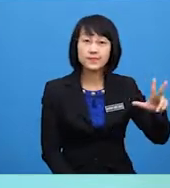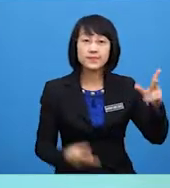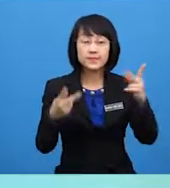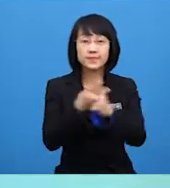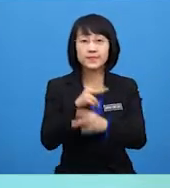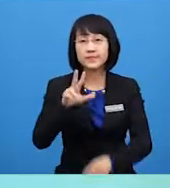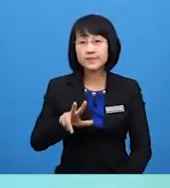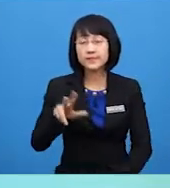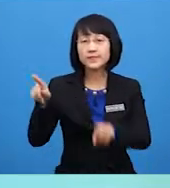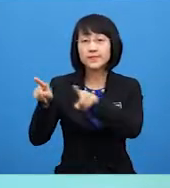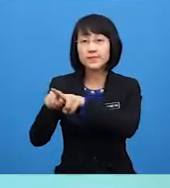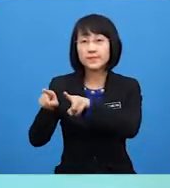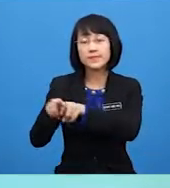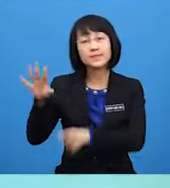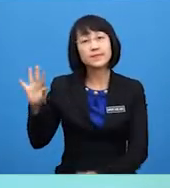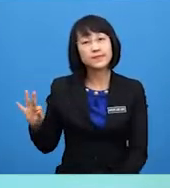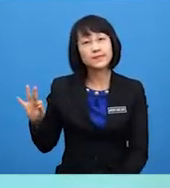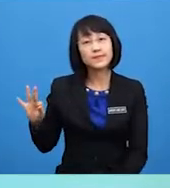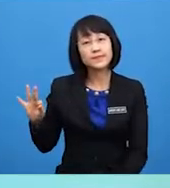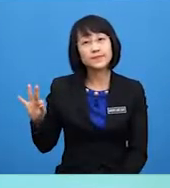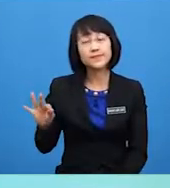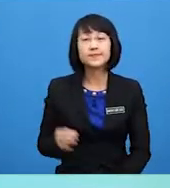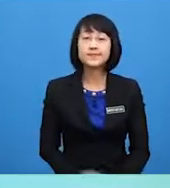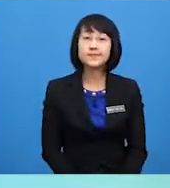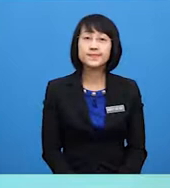3 sama dengan 9.